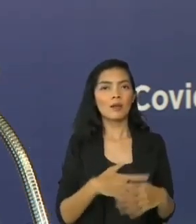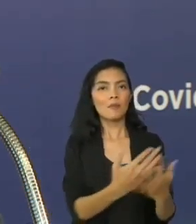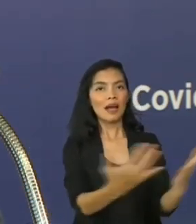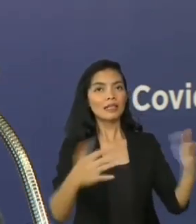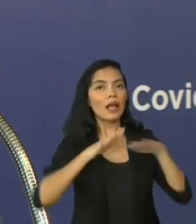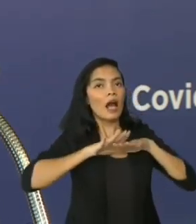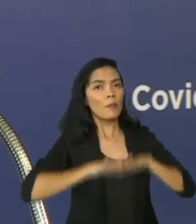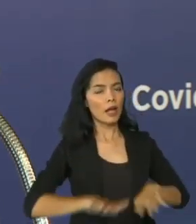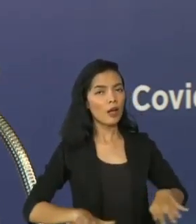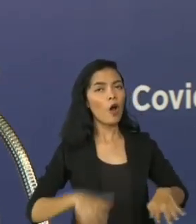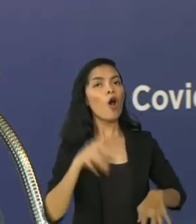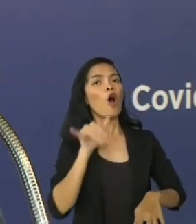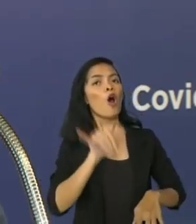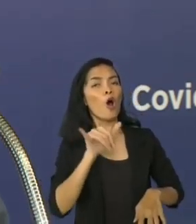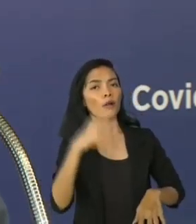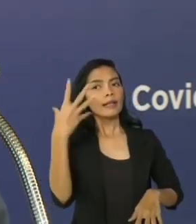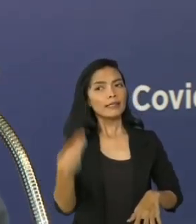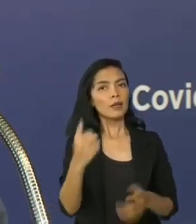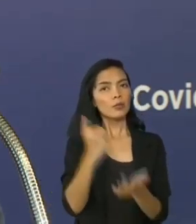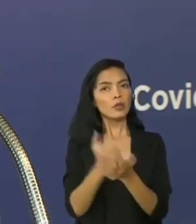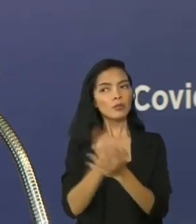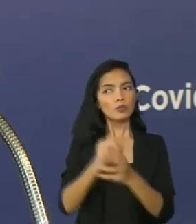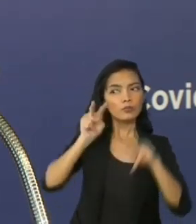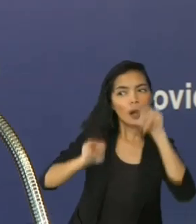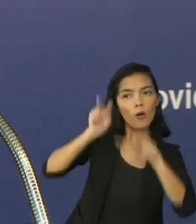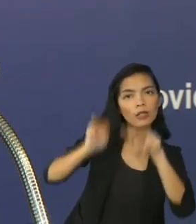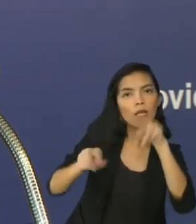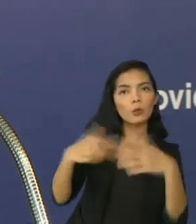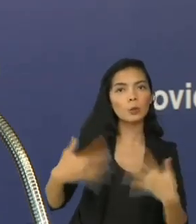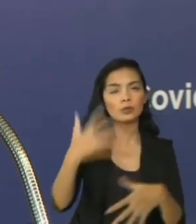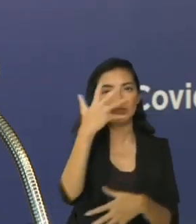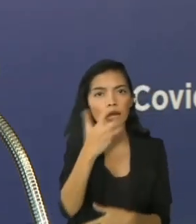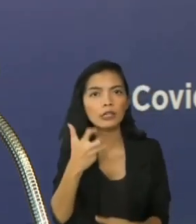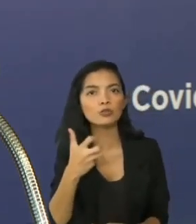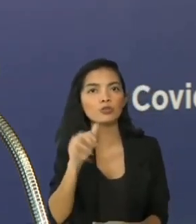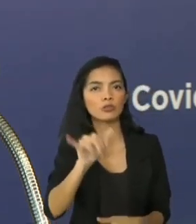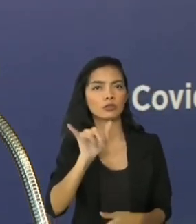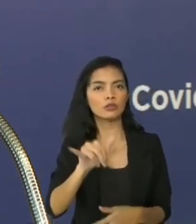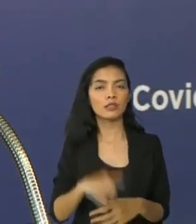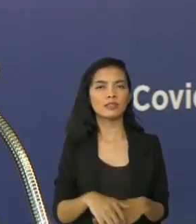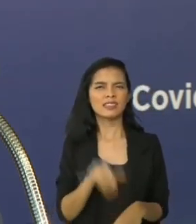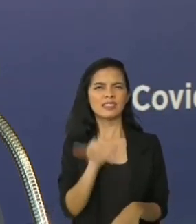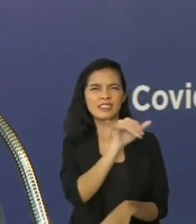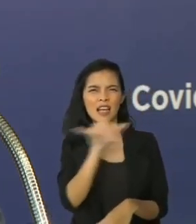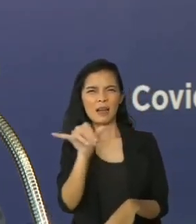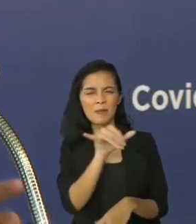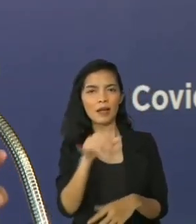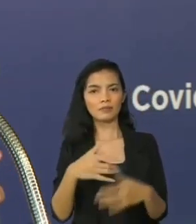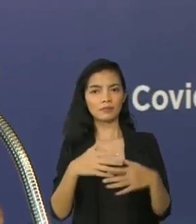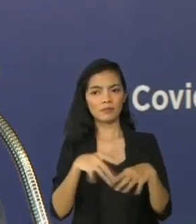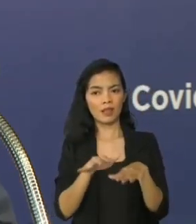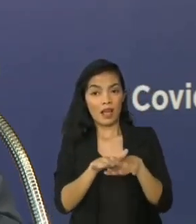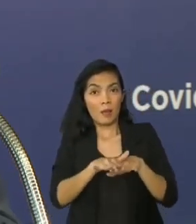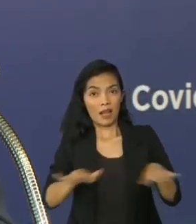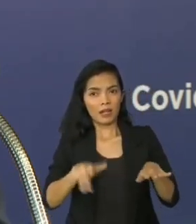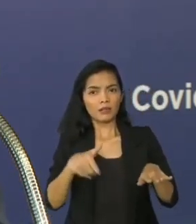desanya memang dilakukan pengawasan yang serius sama halnya ketika kita menghadapi situasi keamanan